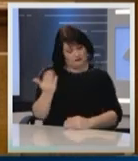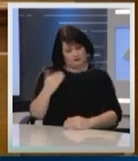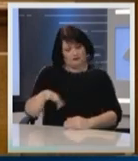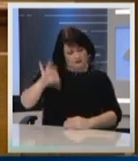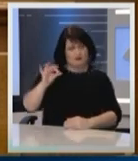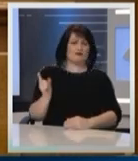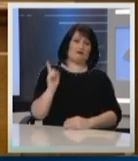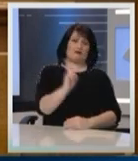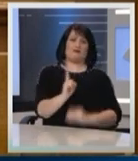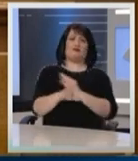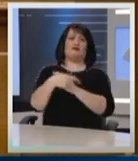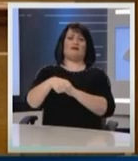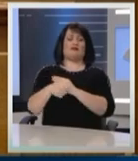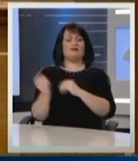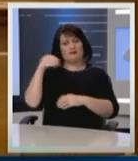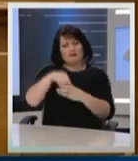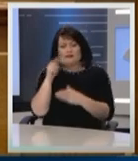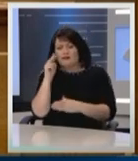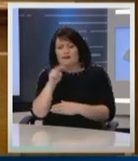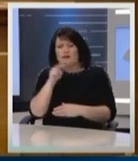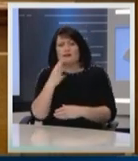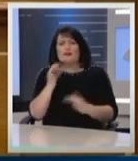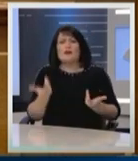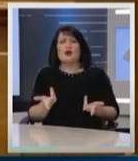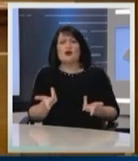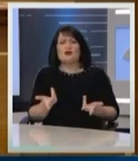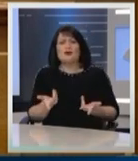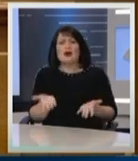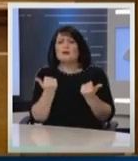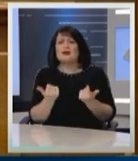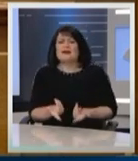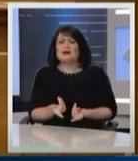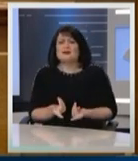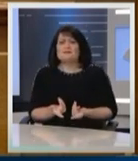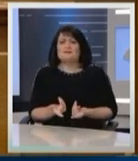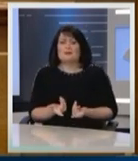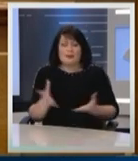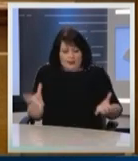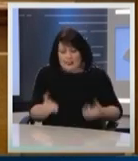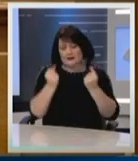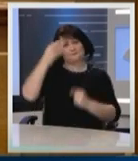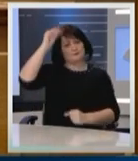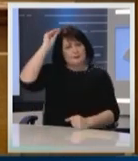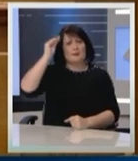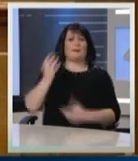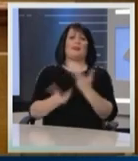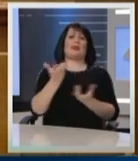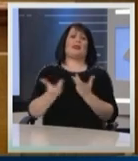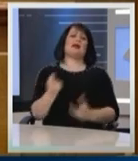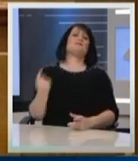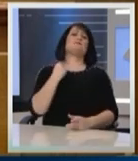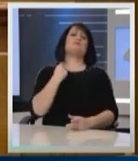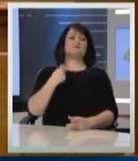ορίσει παρόντα εισαγγελέα στη διαδικασία. Γιατί δεν το έκανε για να γλιτώσει? Έτσι δεν θα γλιτώσει ούτε ο Τσίπρας ούτε ο Καμένος ούτε κανένας στο